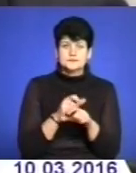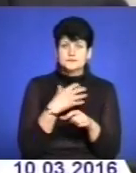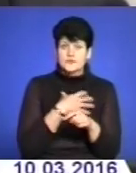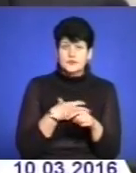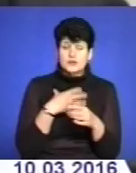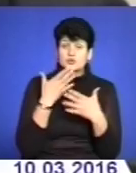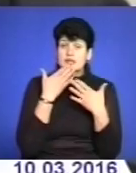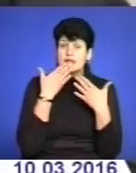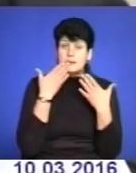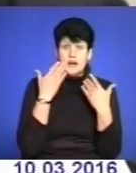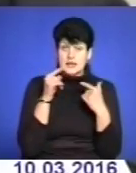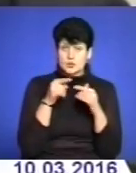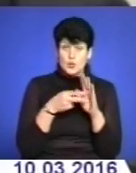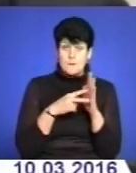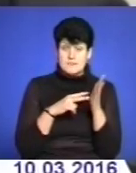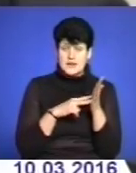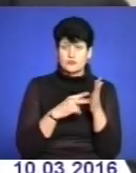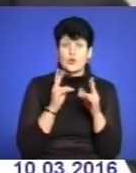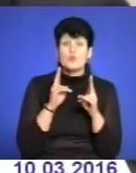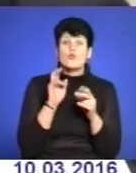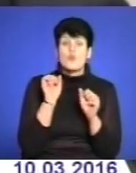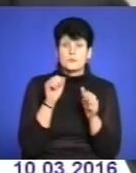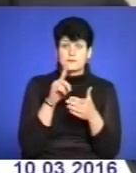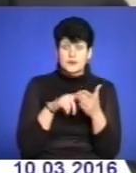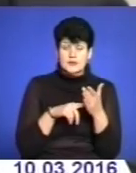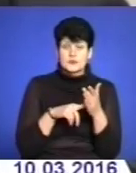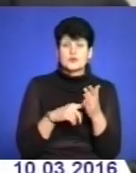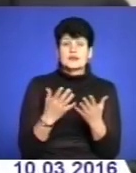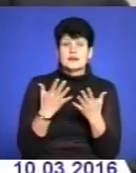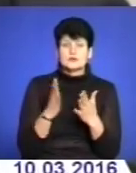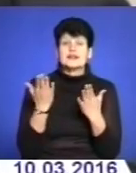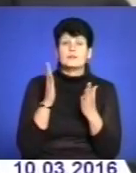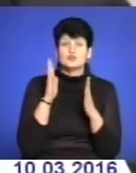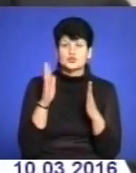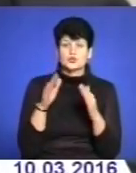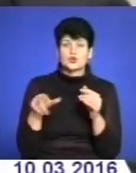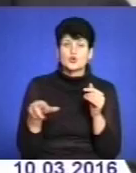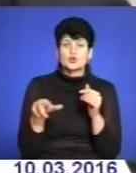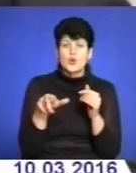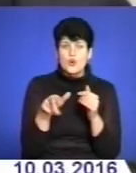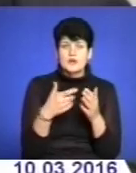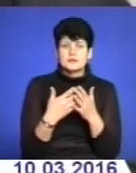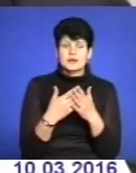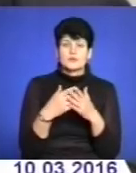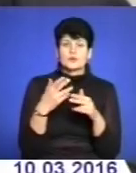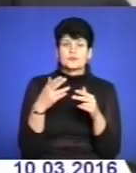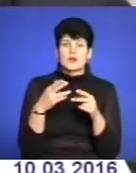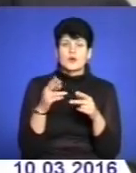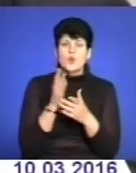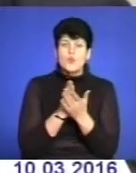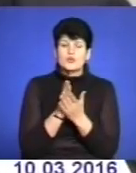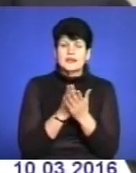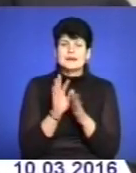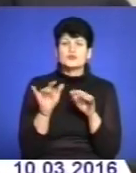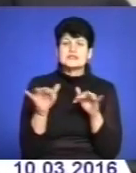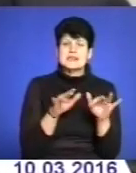якщо немає такого, так мовити, плану, якому можна повірити, то не ясно, що буде, де будуть дороги, де будуть якісь, скажімо, комунікації, які будуть